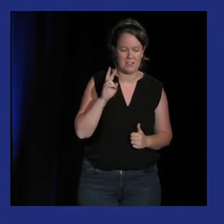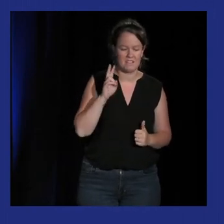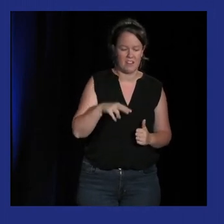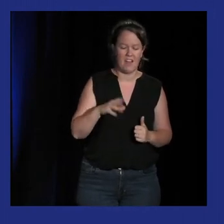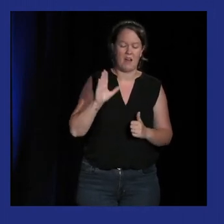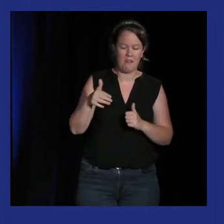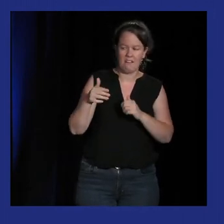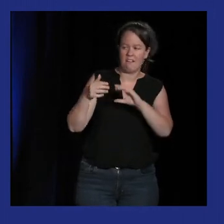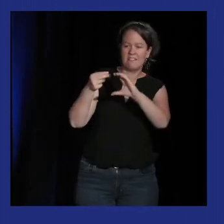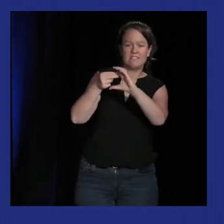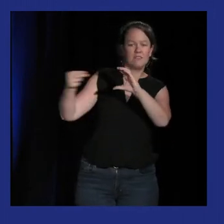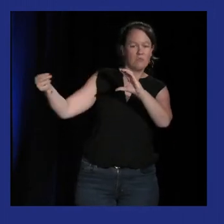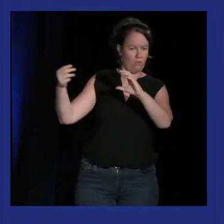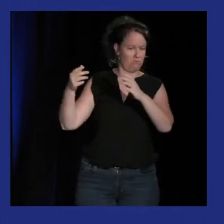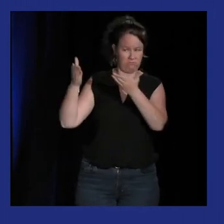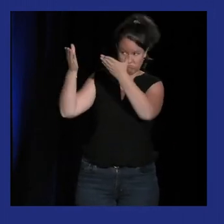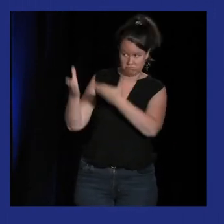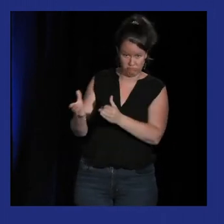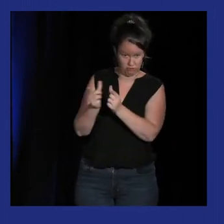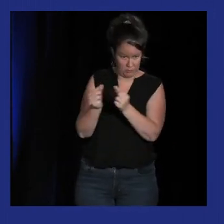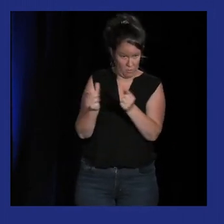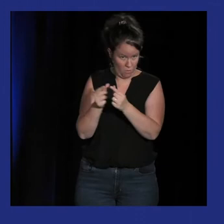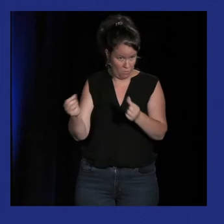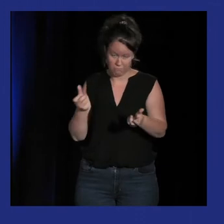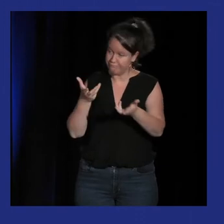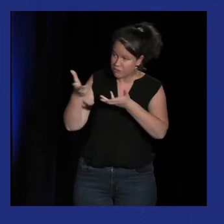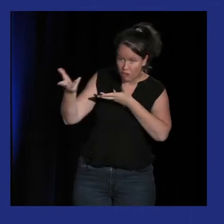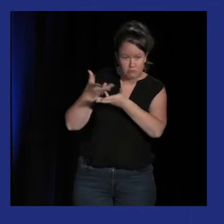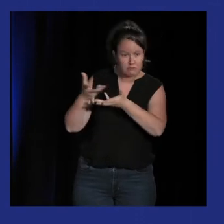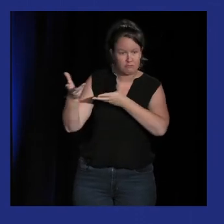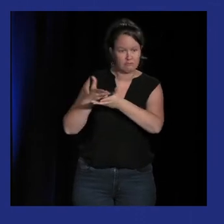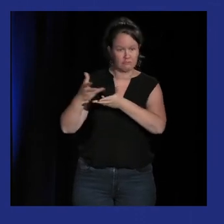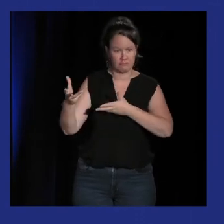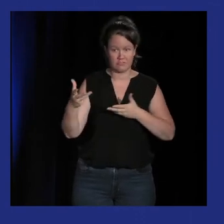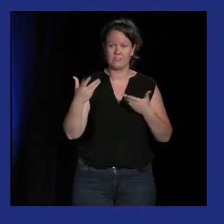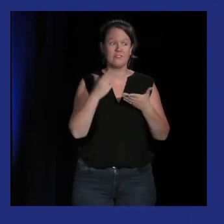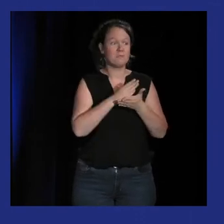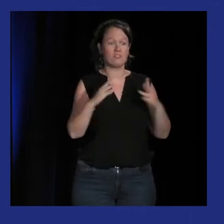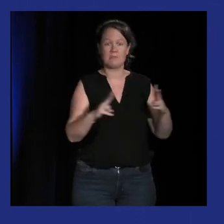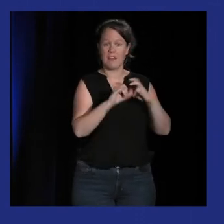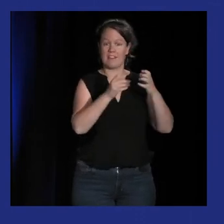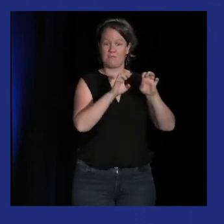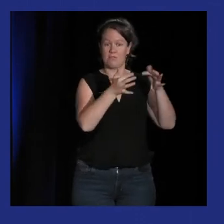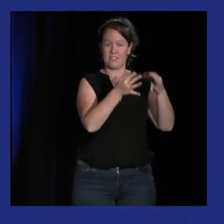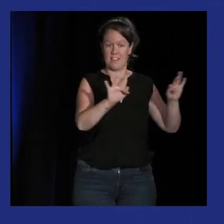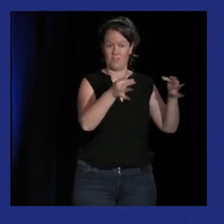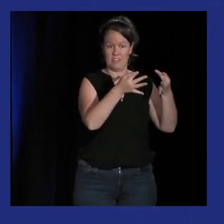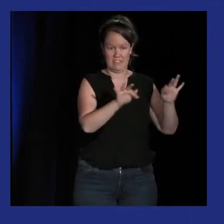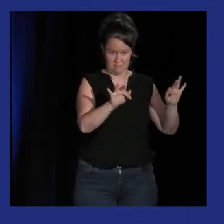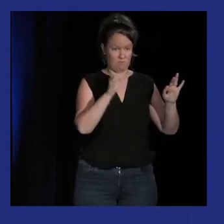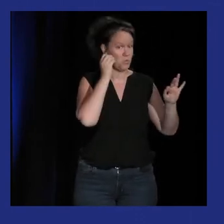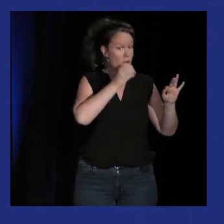Nintendo que j'ai eu japonais je les ai évidemment je les ai maintenant sollicité après ce projet là donc il me répondait quasi quotidiennement